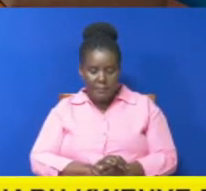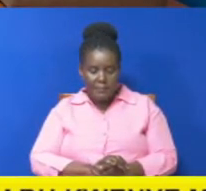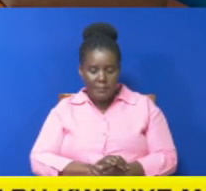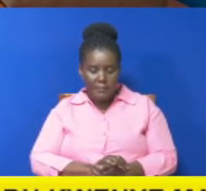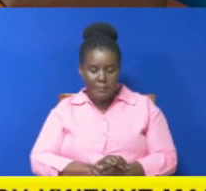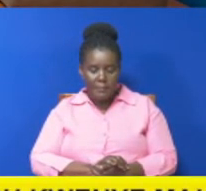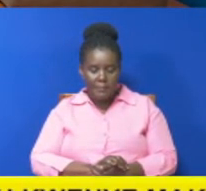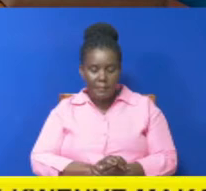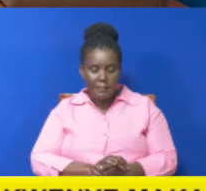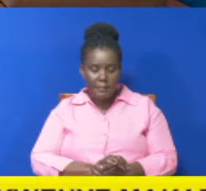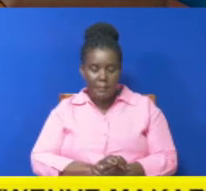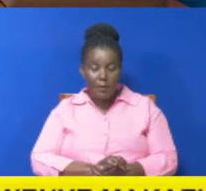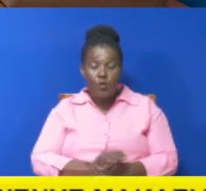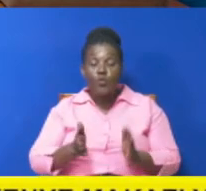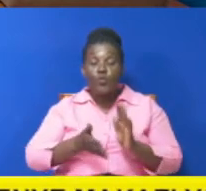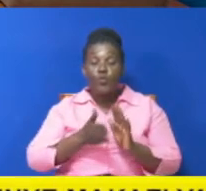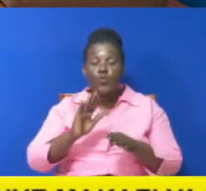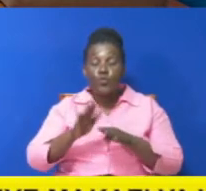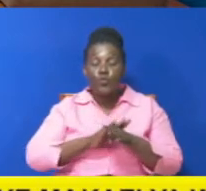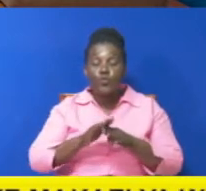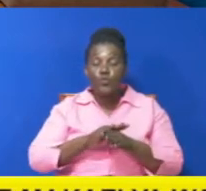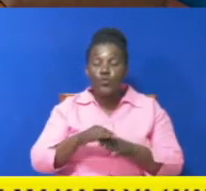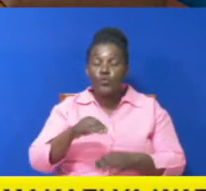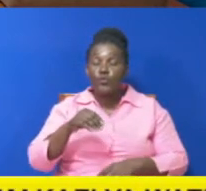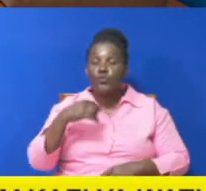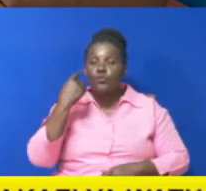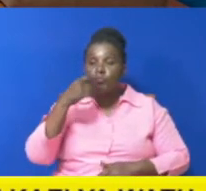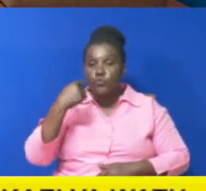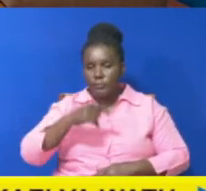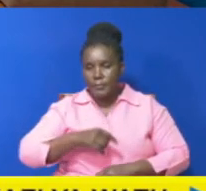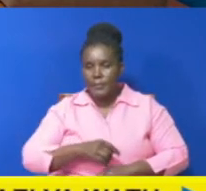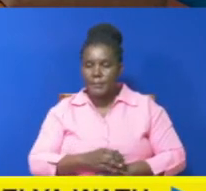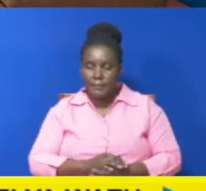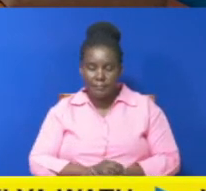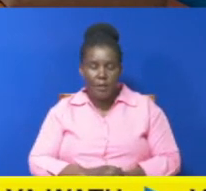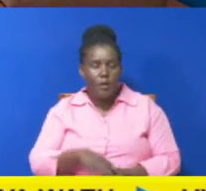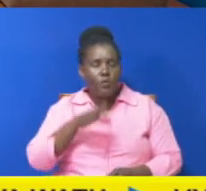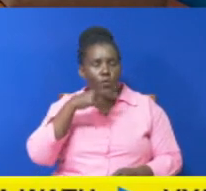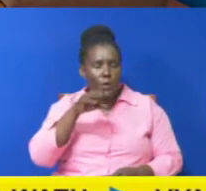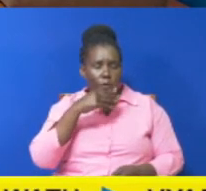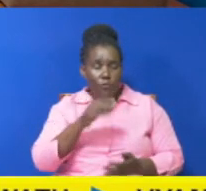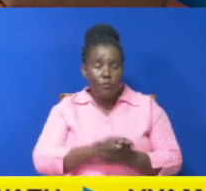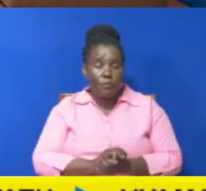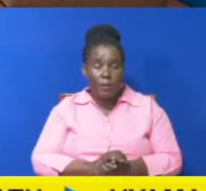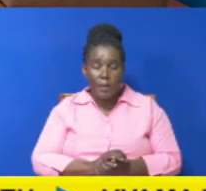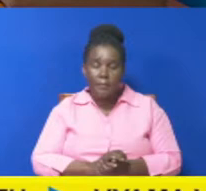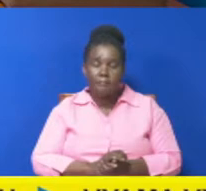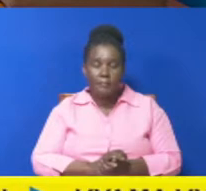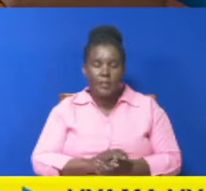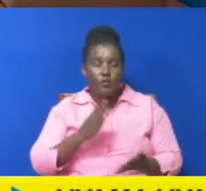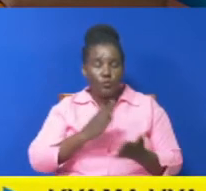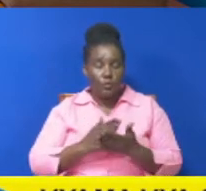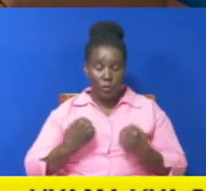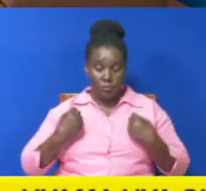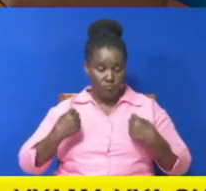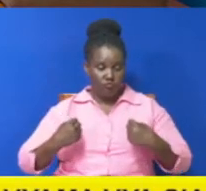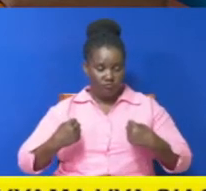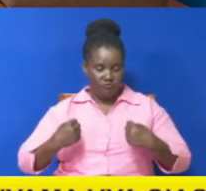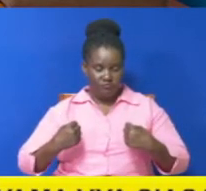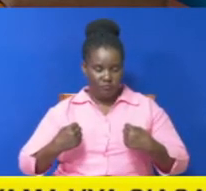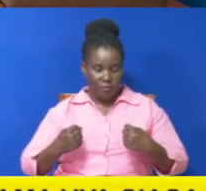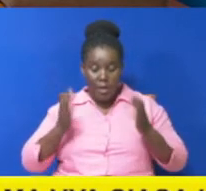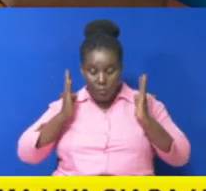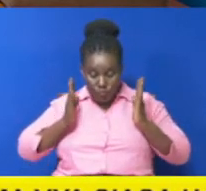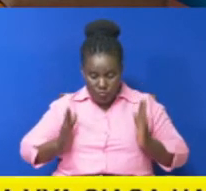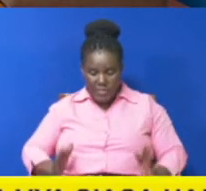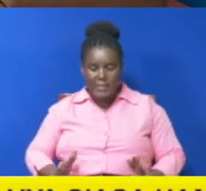wanaume tuko imara sana nje, yani kwa nguvu hizi physical power, lakini napokuja kwenye nguvu za ndani